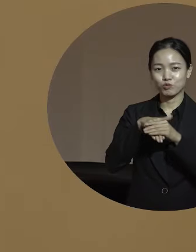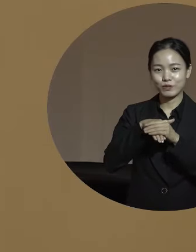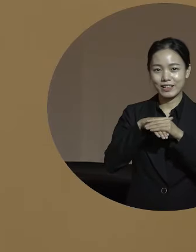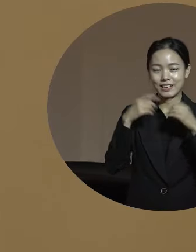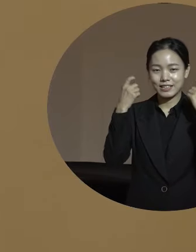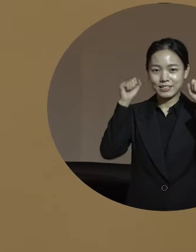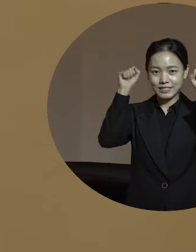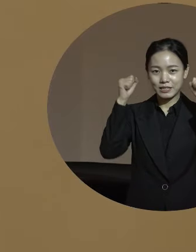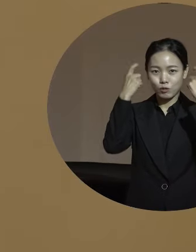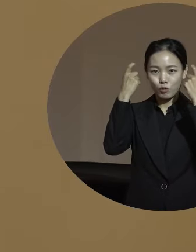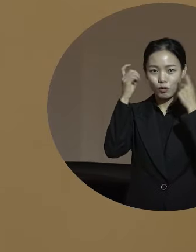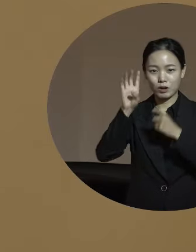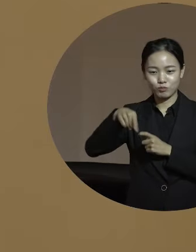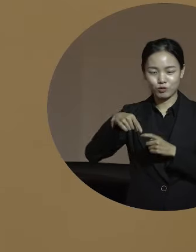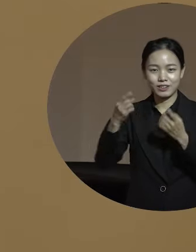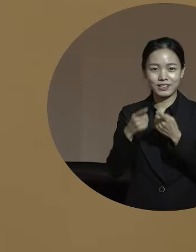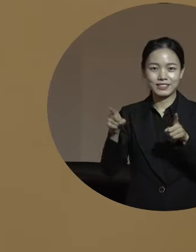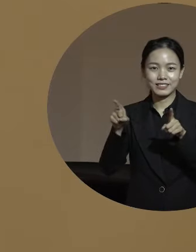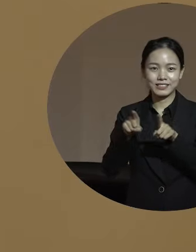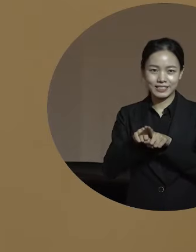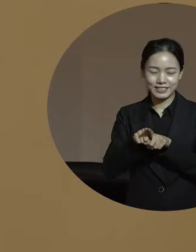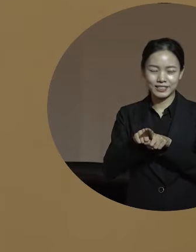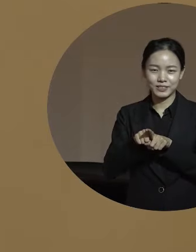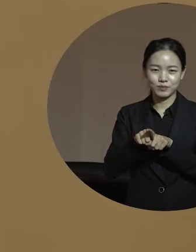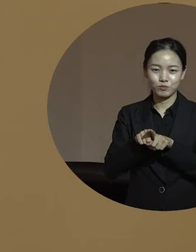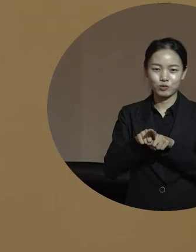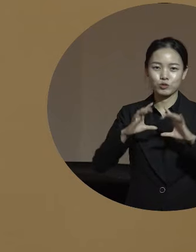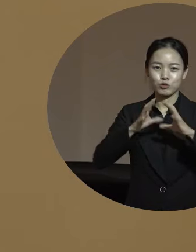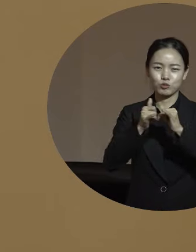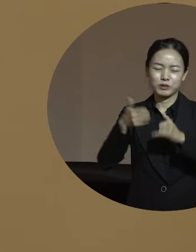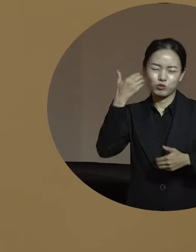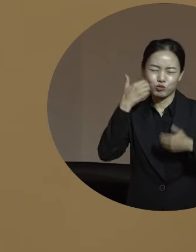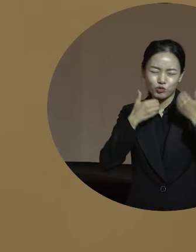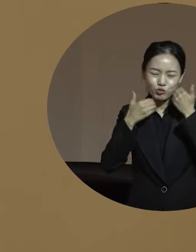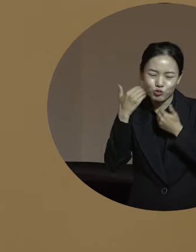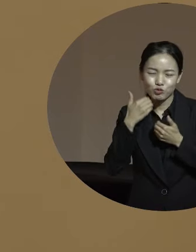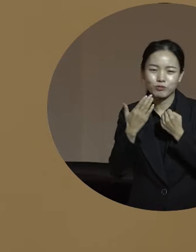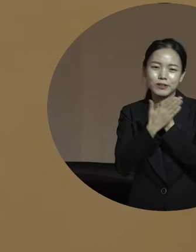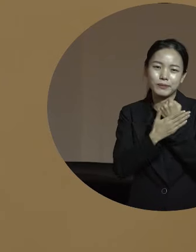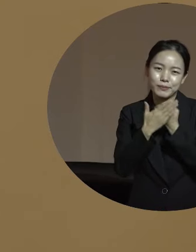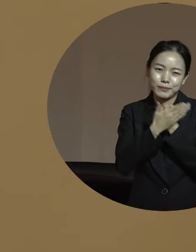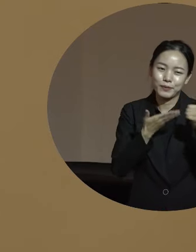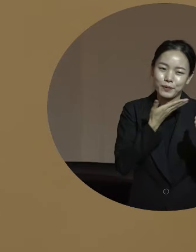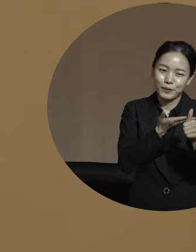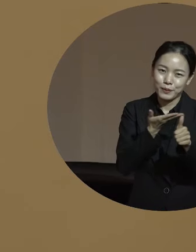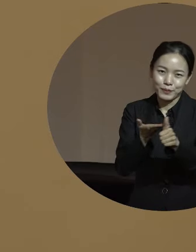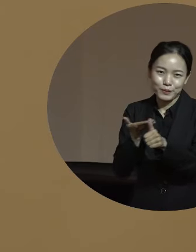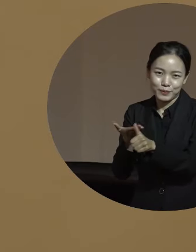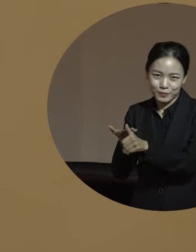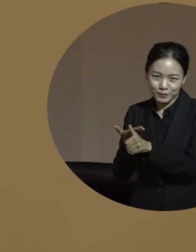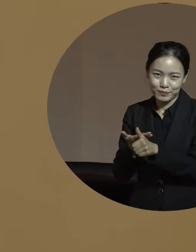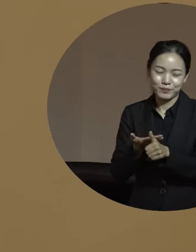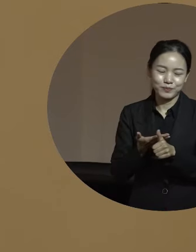접근성이 그러니까 전 국민에게 어느 누구한테나 소홀히 가지 않도록 굉장히